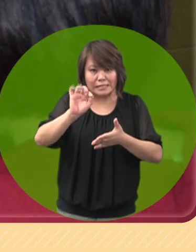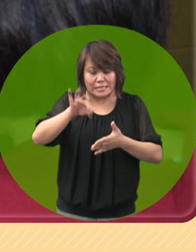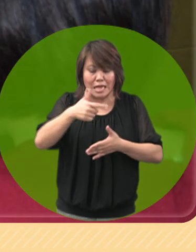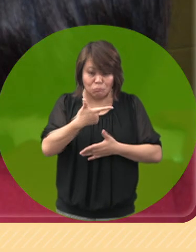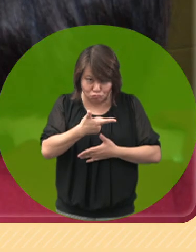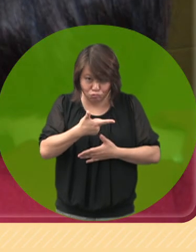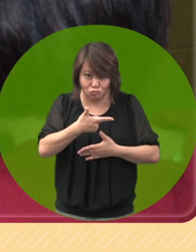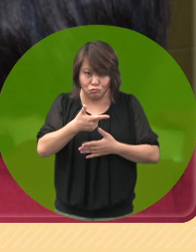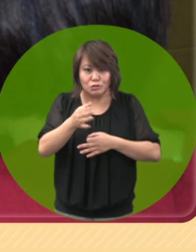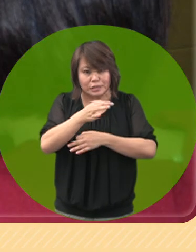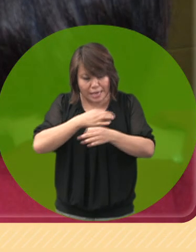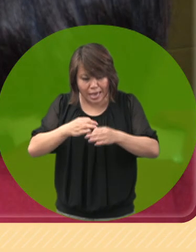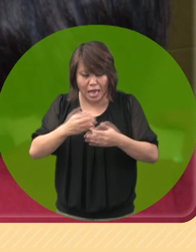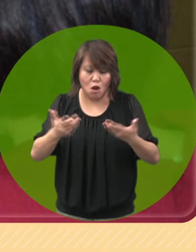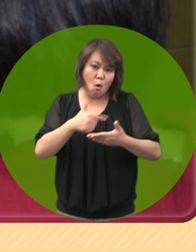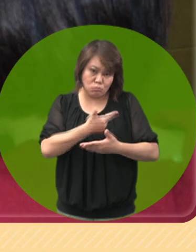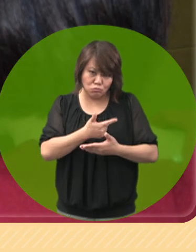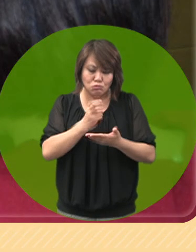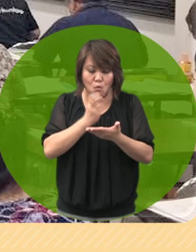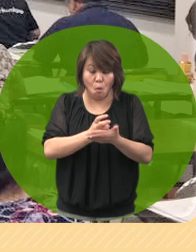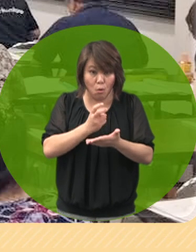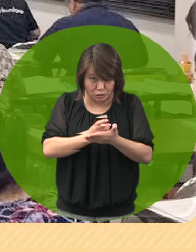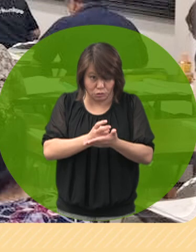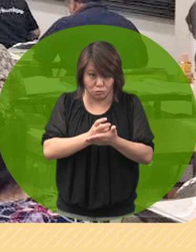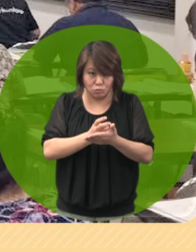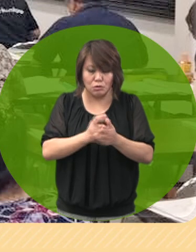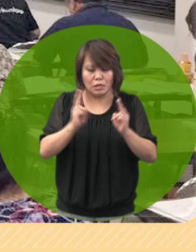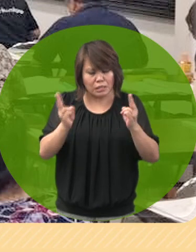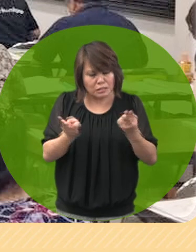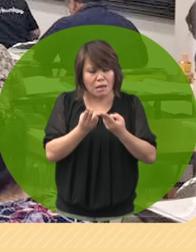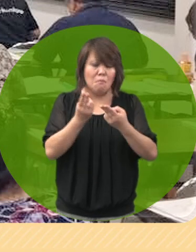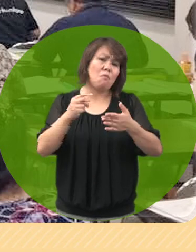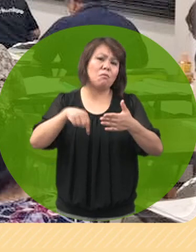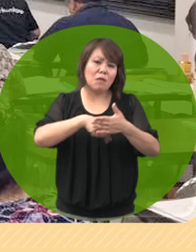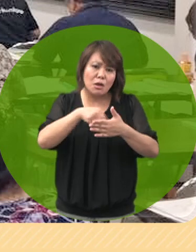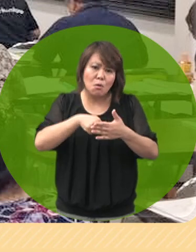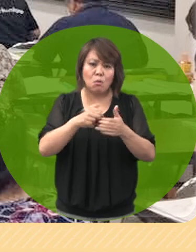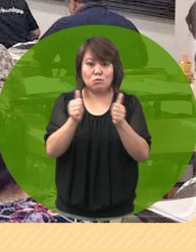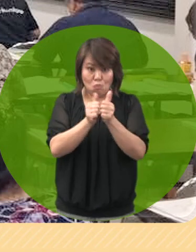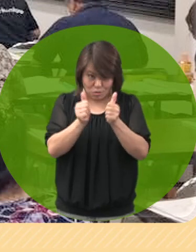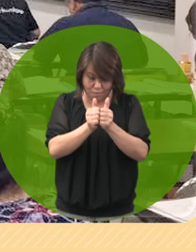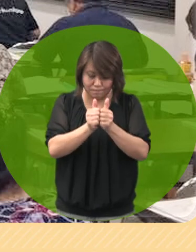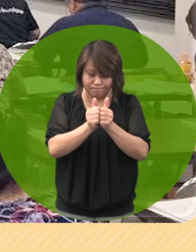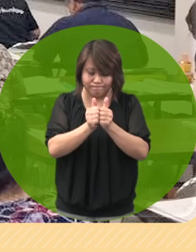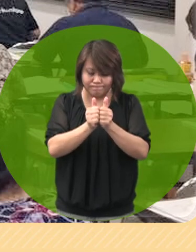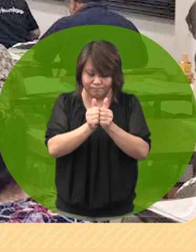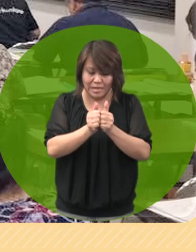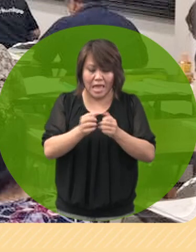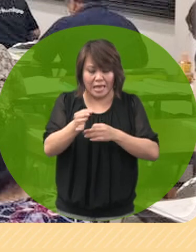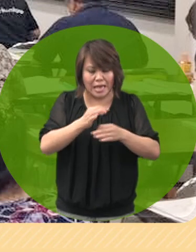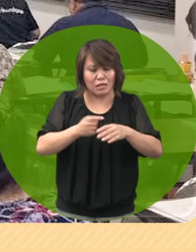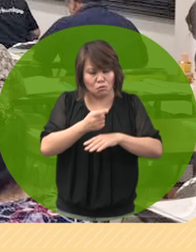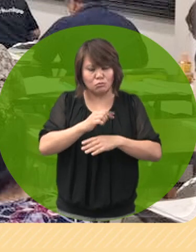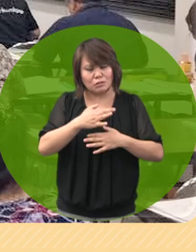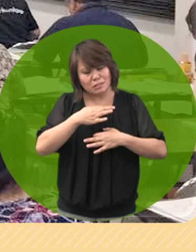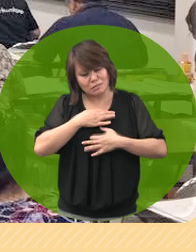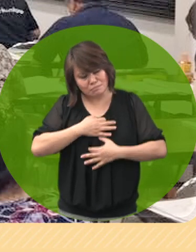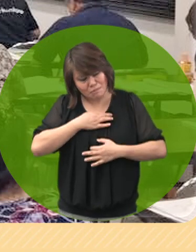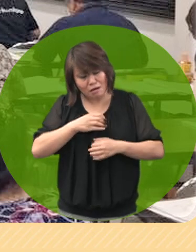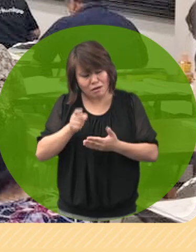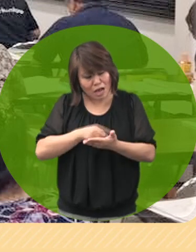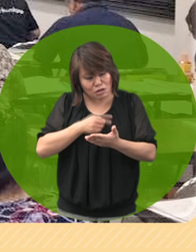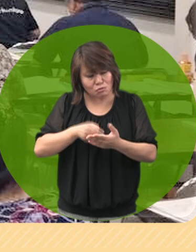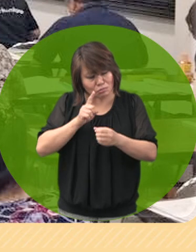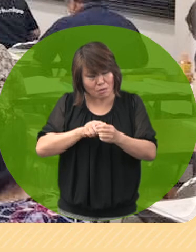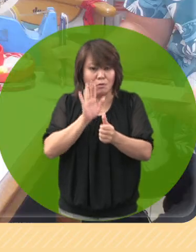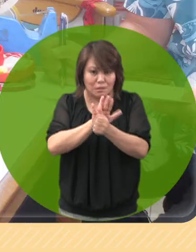営、労務、法律といった専門的な事柄についての相談や、経営上の不安を解消するお手